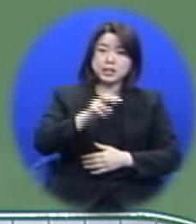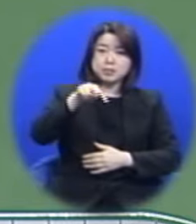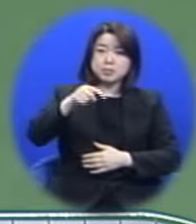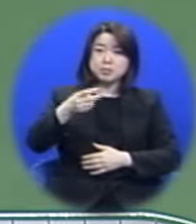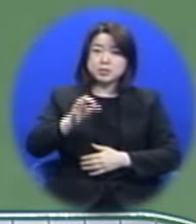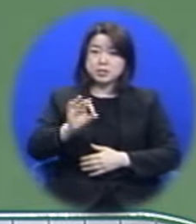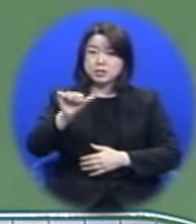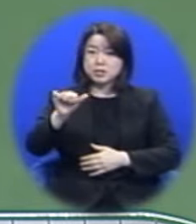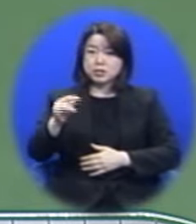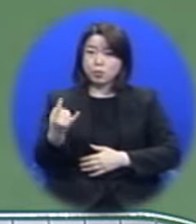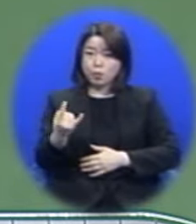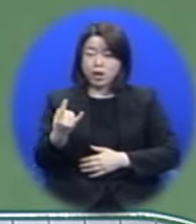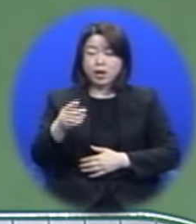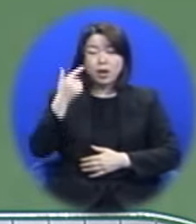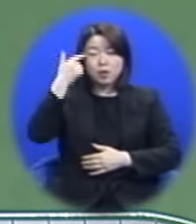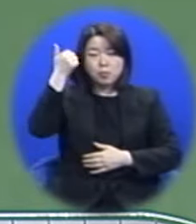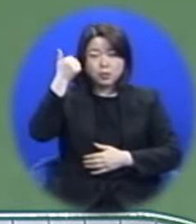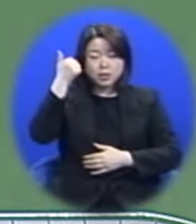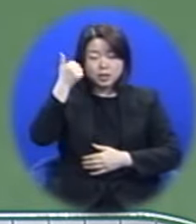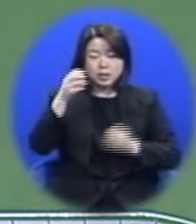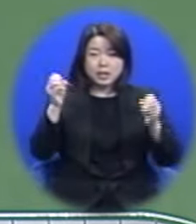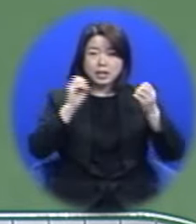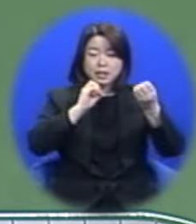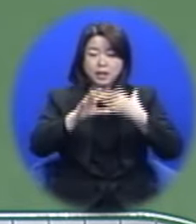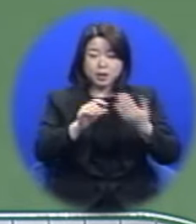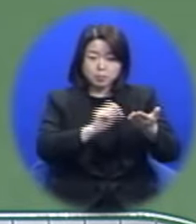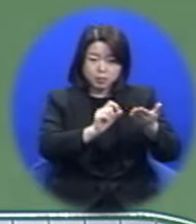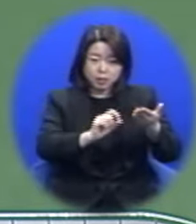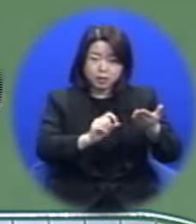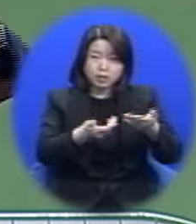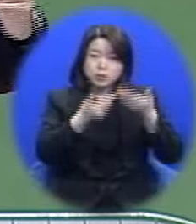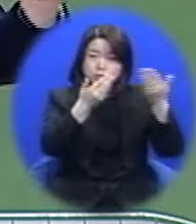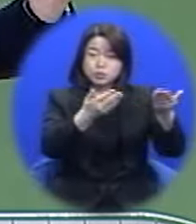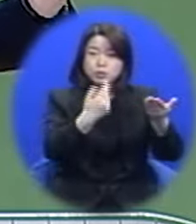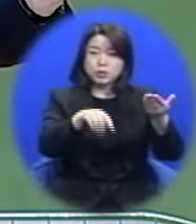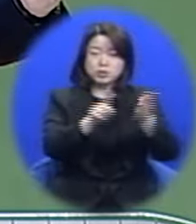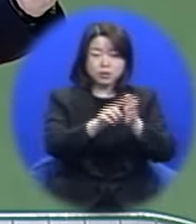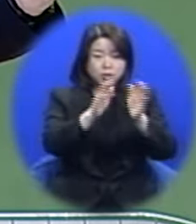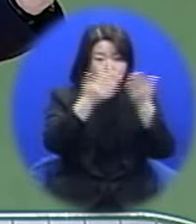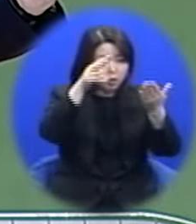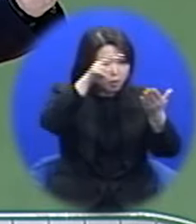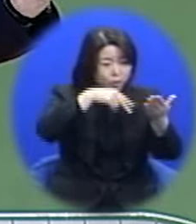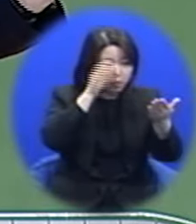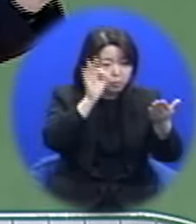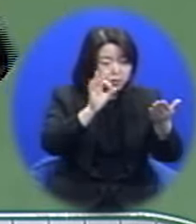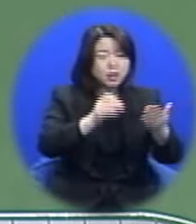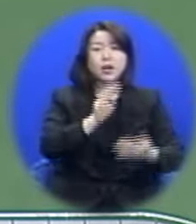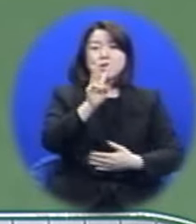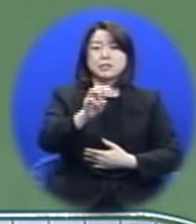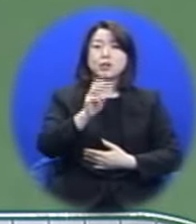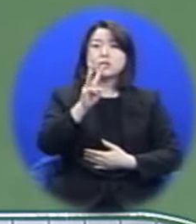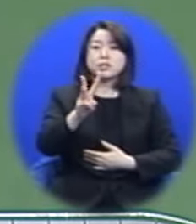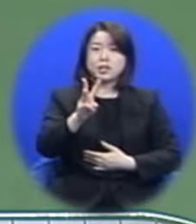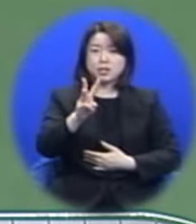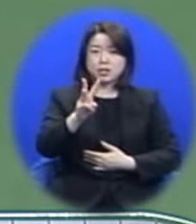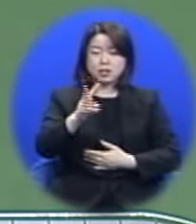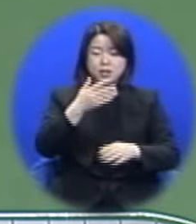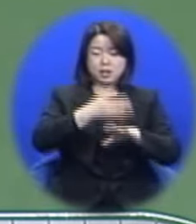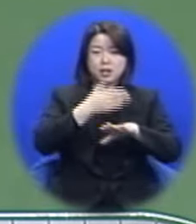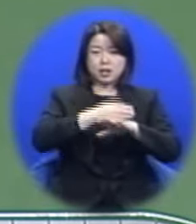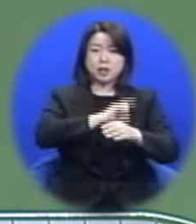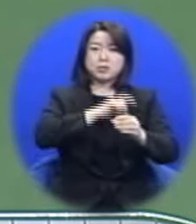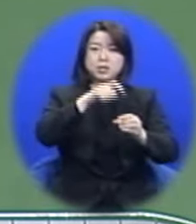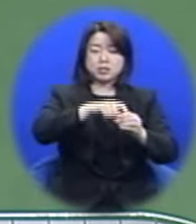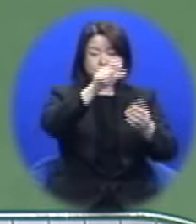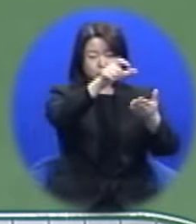영성일기 댓글을 달아드리려고 열어봤더니 33가지 감사 제목을 쓰셨더라.